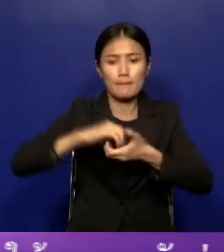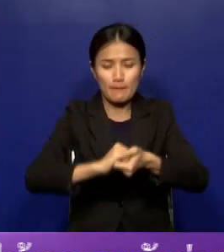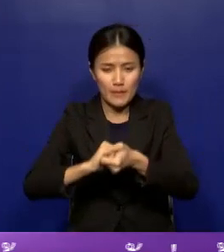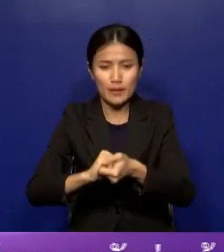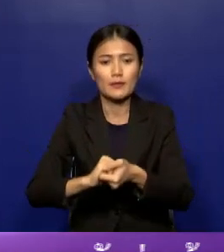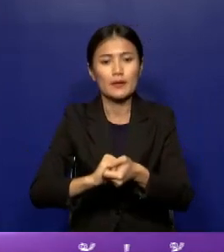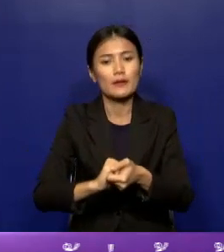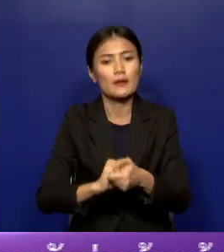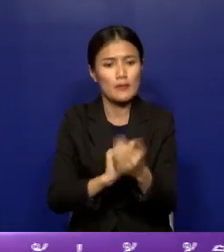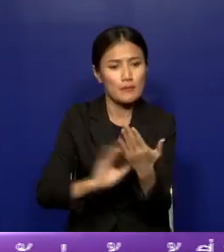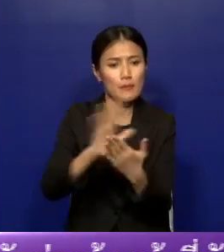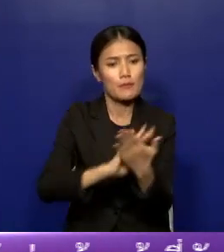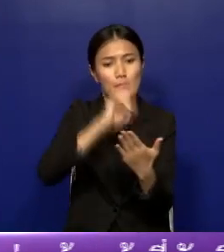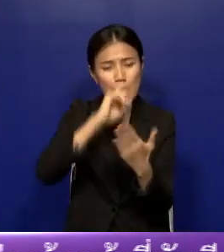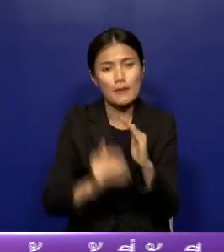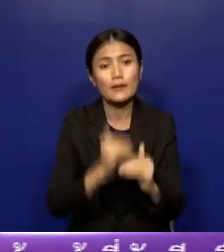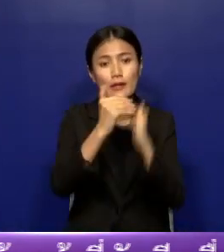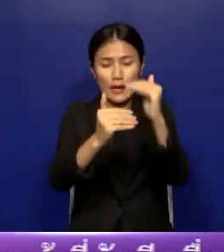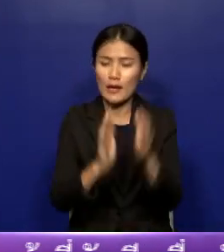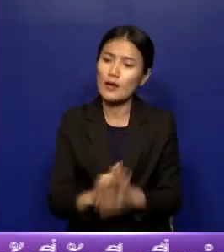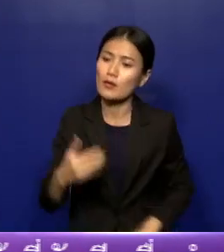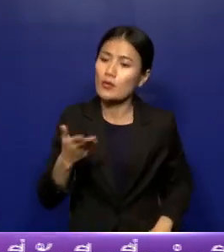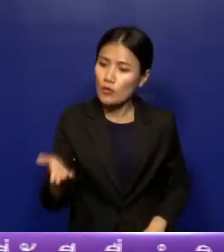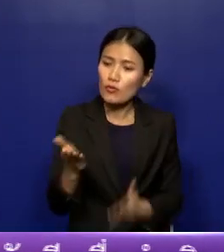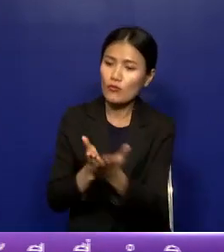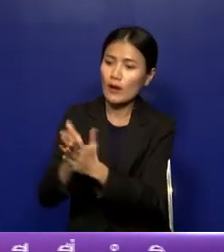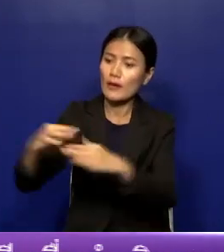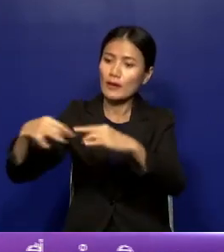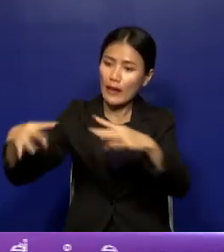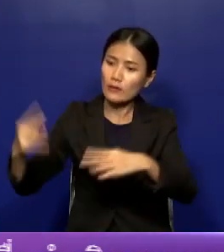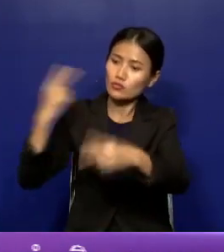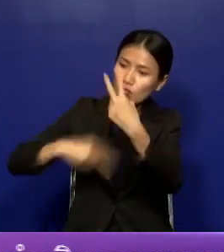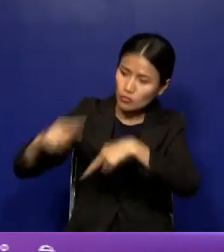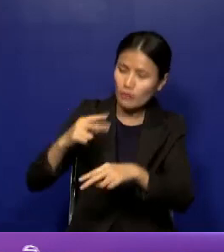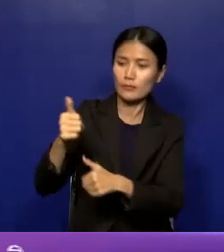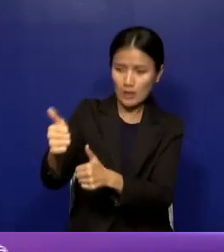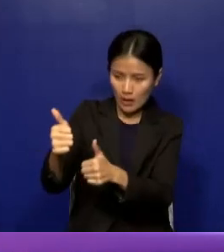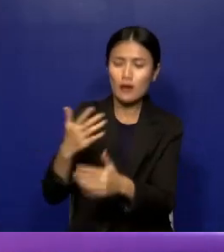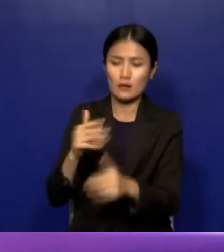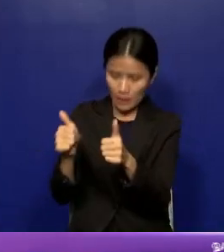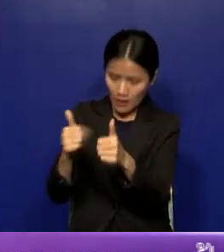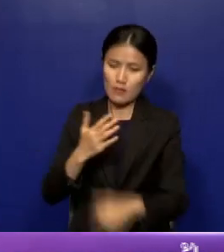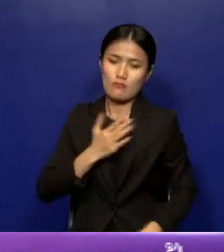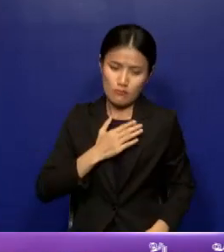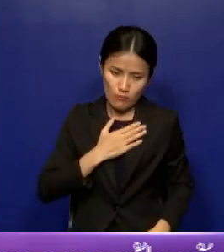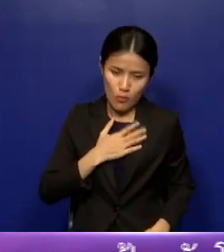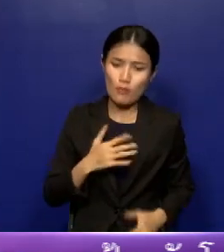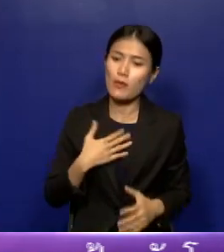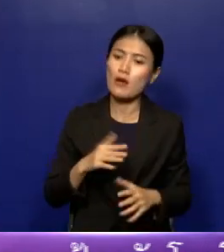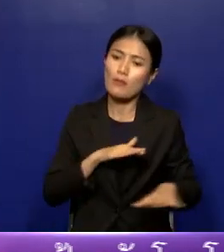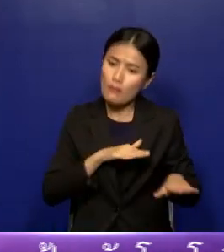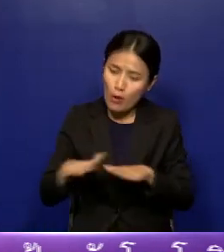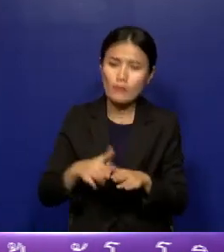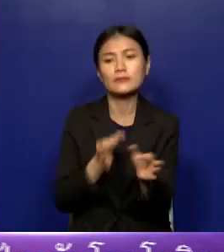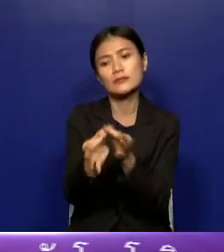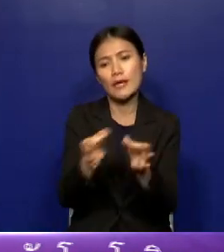านจะอภิปรายไม่วางใจใดก็ตามผมก็พร้อมจะชี้แจงในข้อเท็จจริงก็อยากฝากกล่าวเรียนไปยังประชาชนที่อยู่ทางบ้านด้วยนะครับ